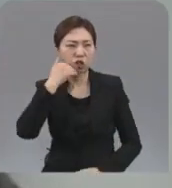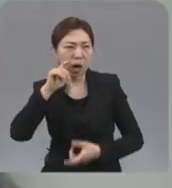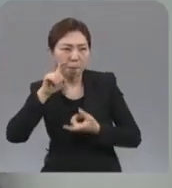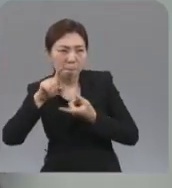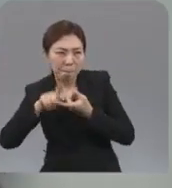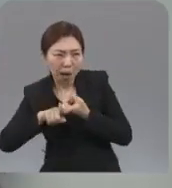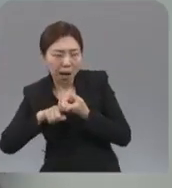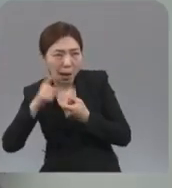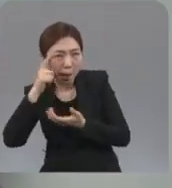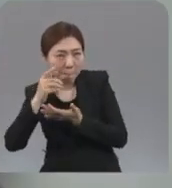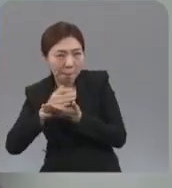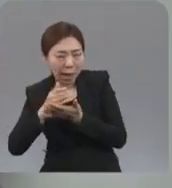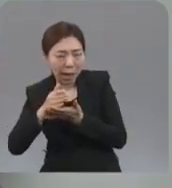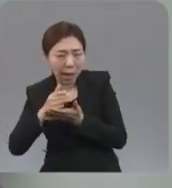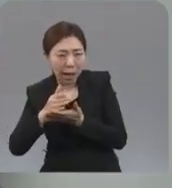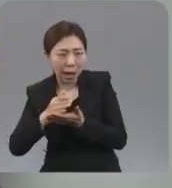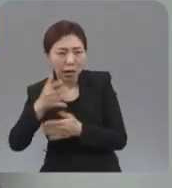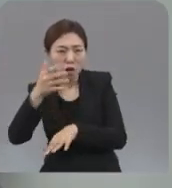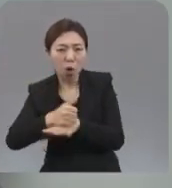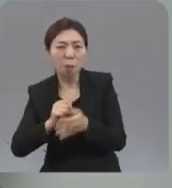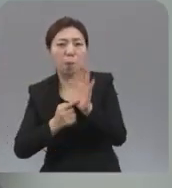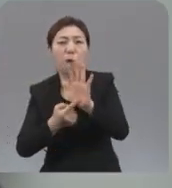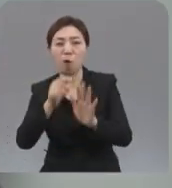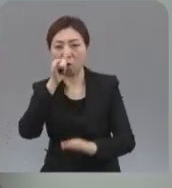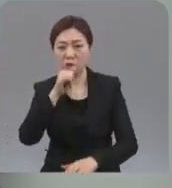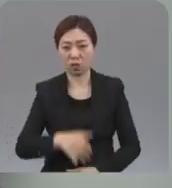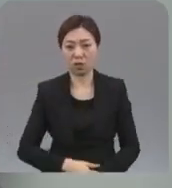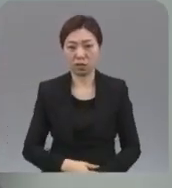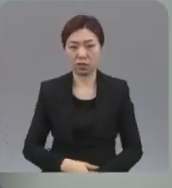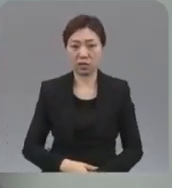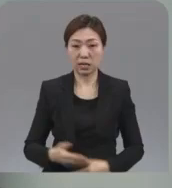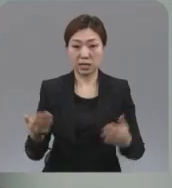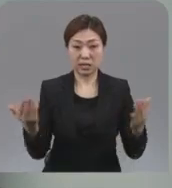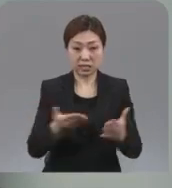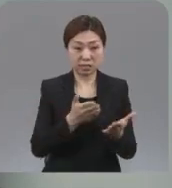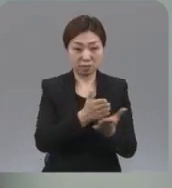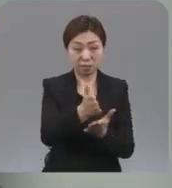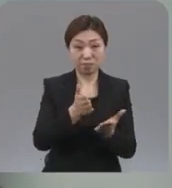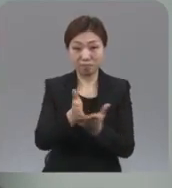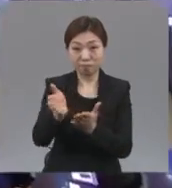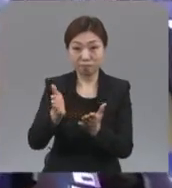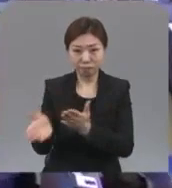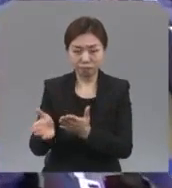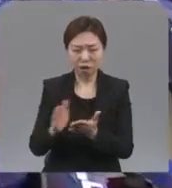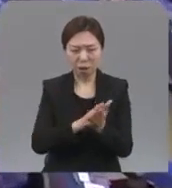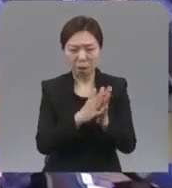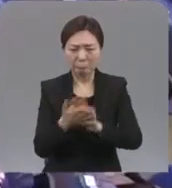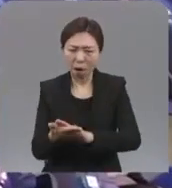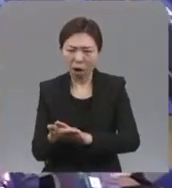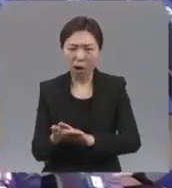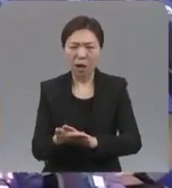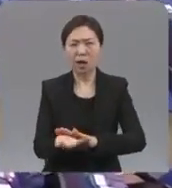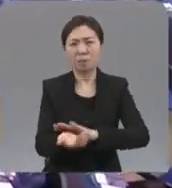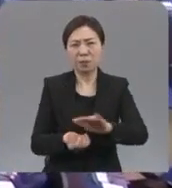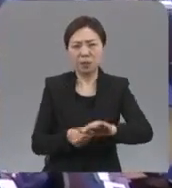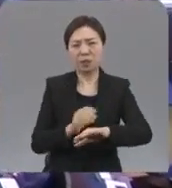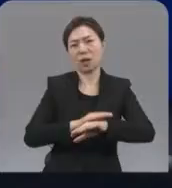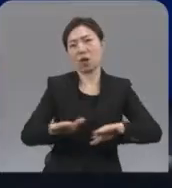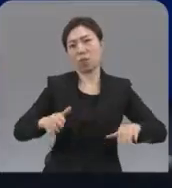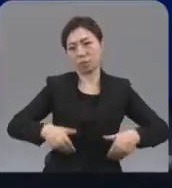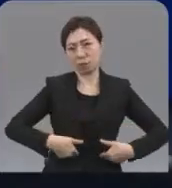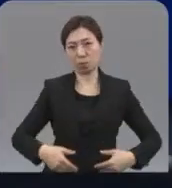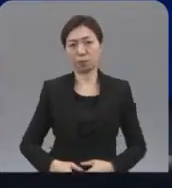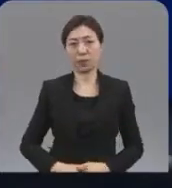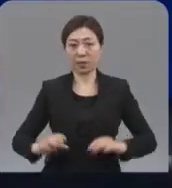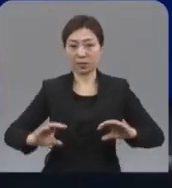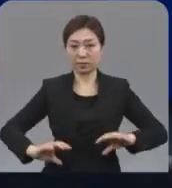mengatakan bahwa Ai kadang-kadang mengeluarkan pandangan yang Condong sehingga hal tersebut harus dilengkapi bersamaan dengan penyediaan perubahan terkait jenis pekerjaan